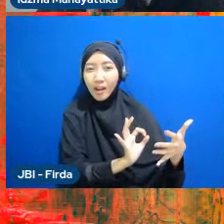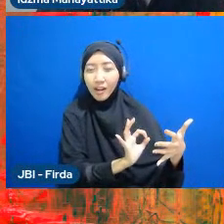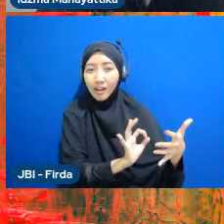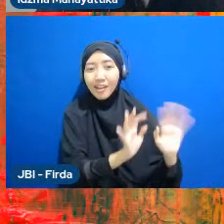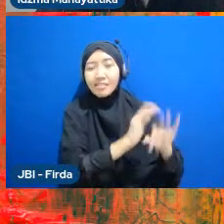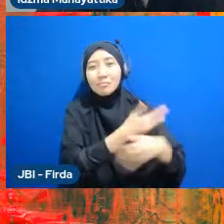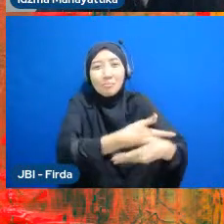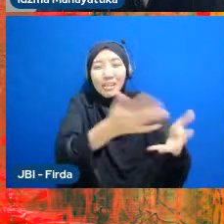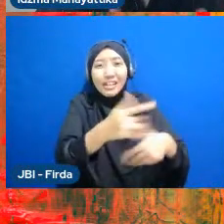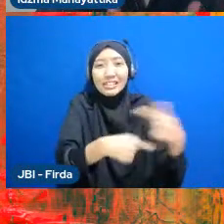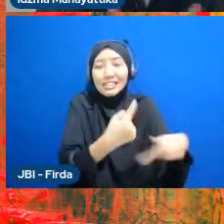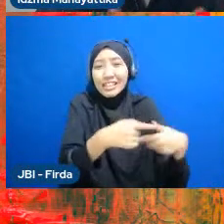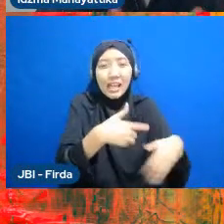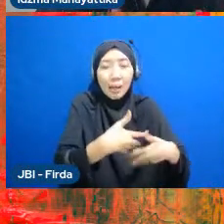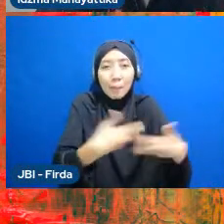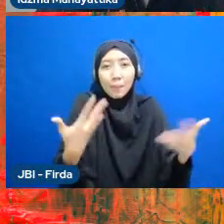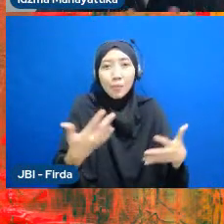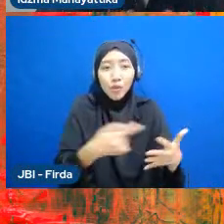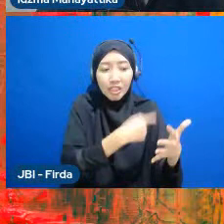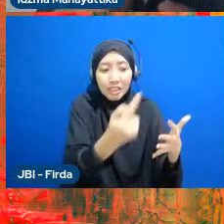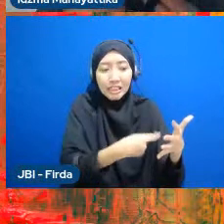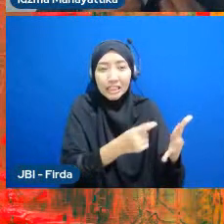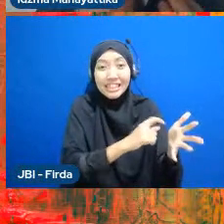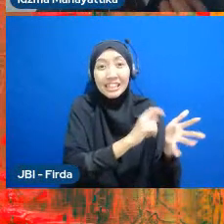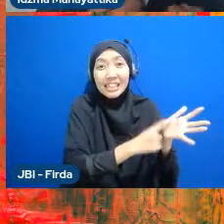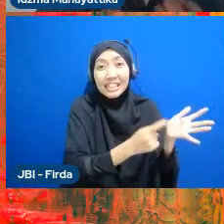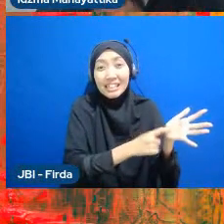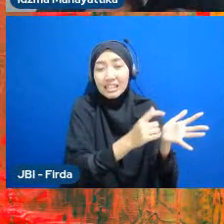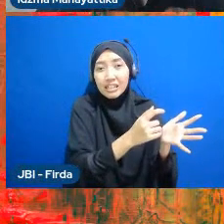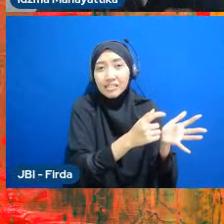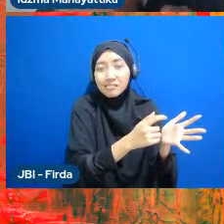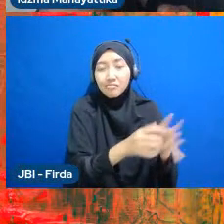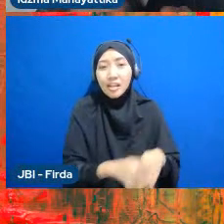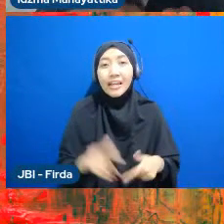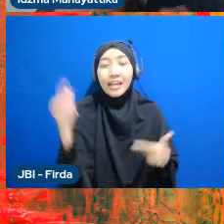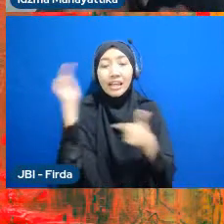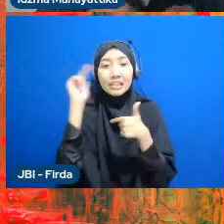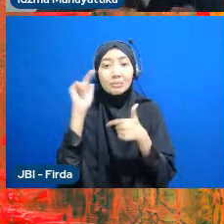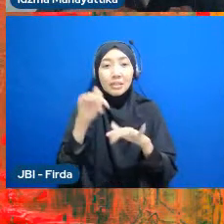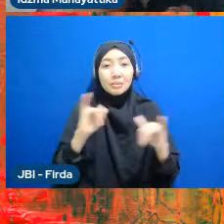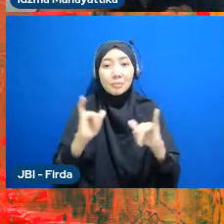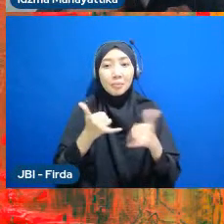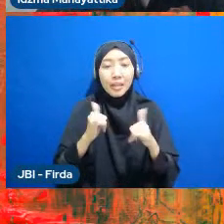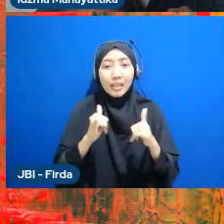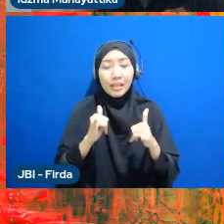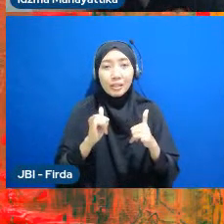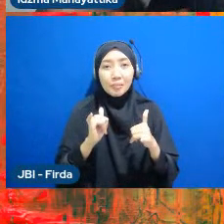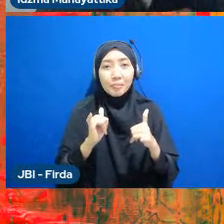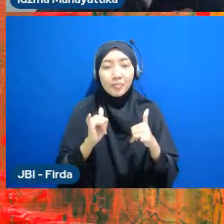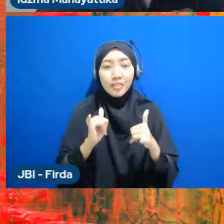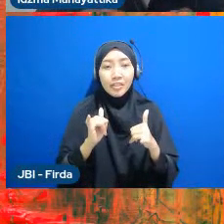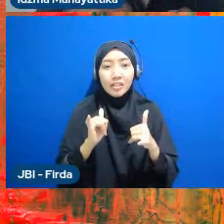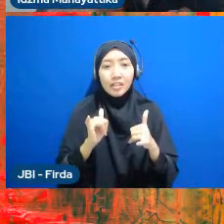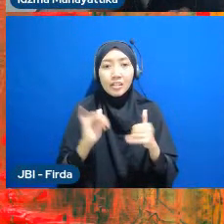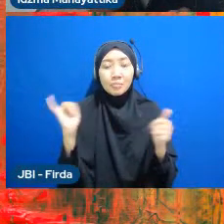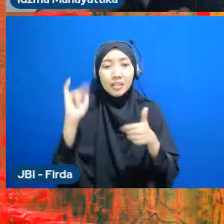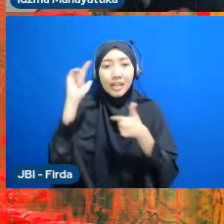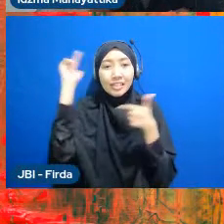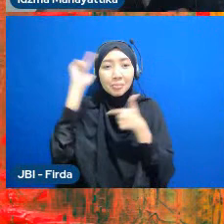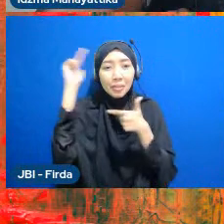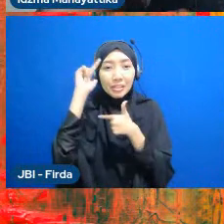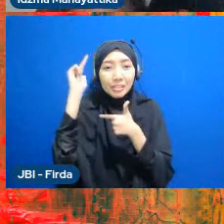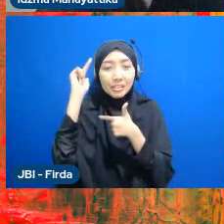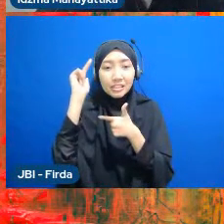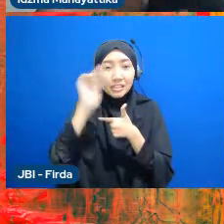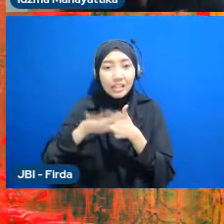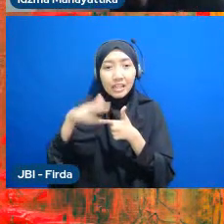mereka bercerita tentang gambarnya itu. Jadi expressive play ini bisa jadi apa? Jadi ekspresi